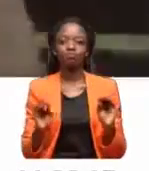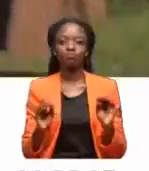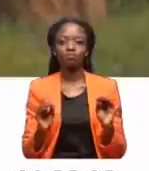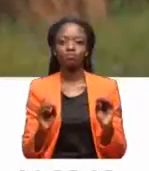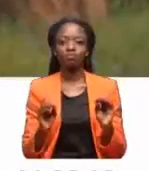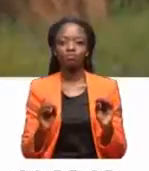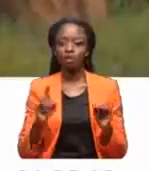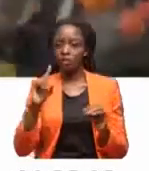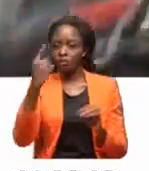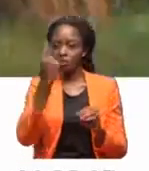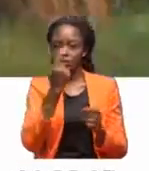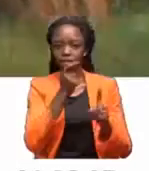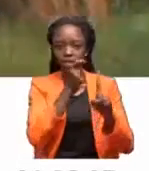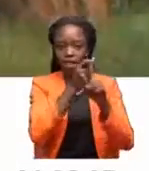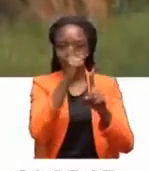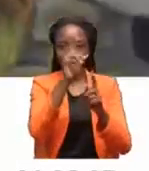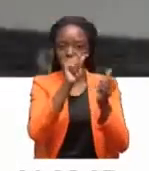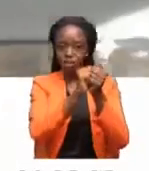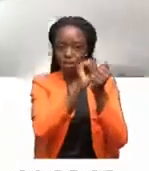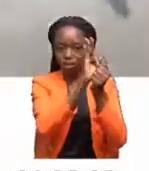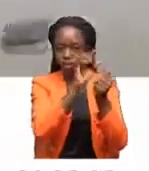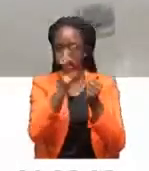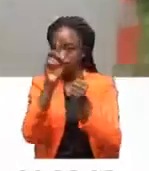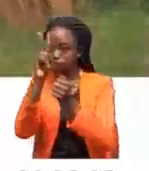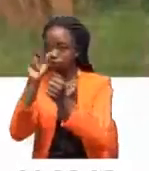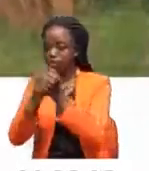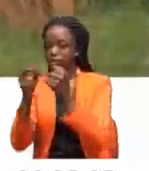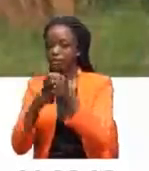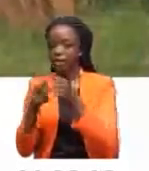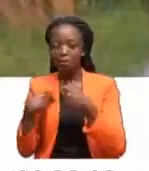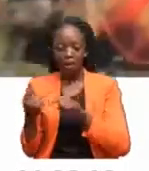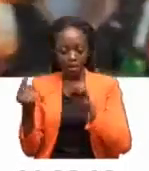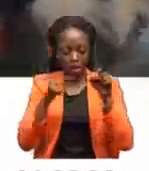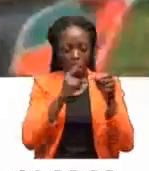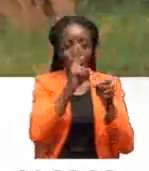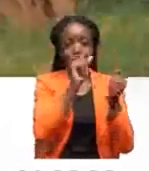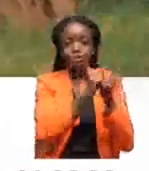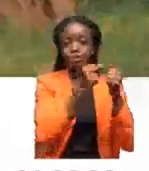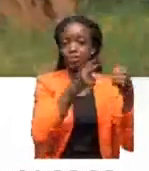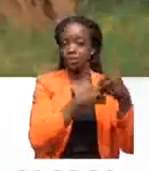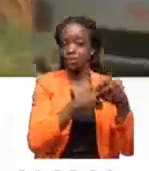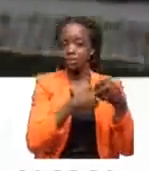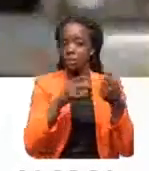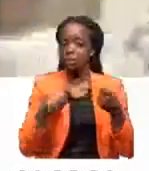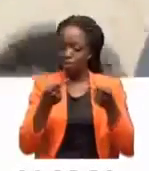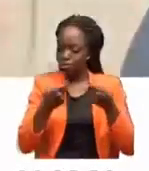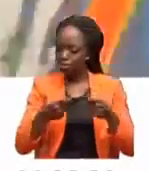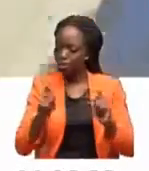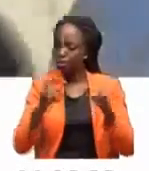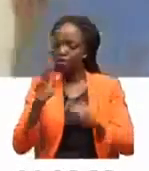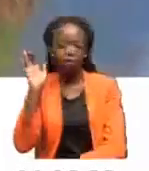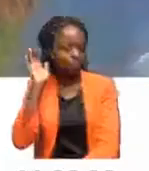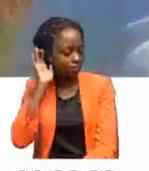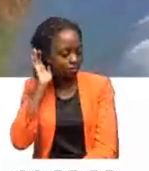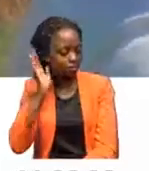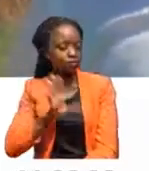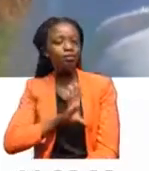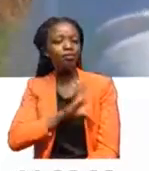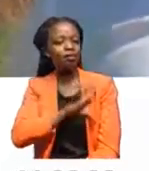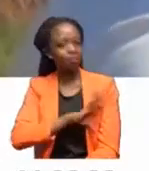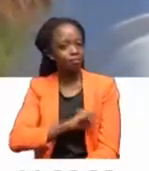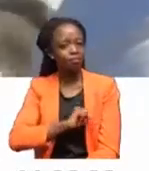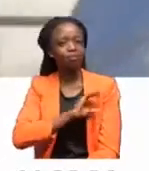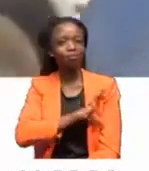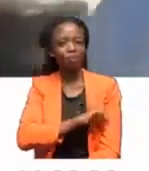kwanza 2013 mpaka 2017 sikuepo. Mimi nimeingia 2017 nikajaribu kumsikiza, kumvumilia. Lakini